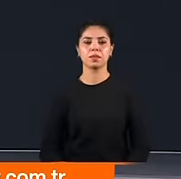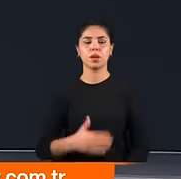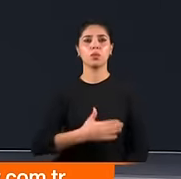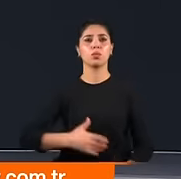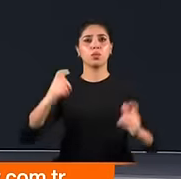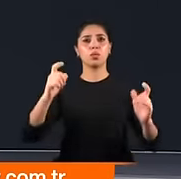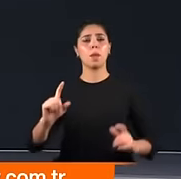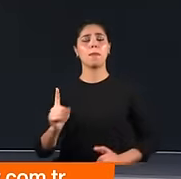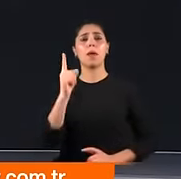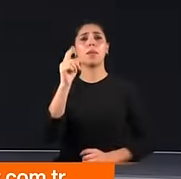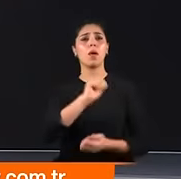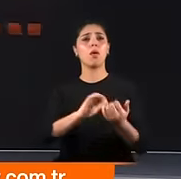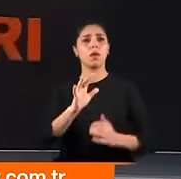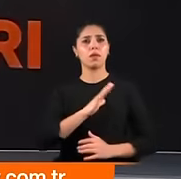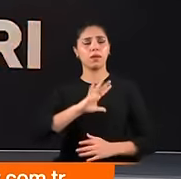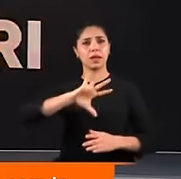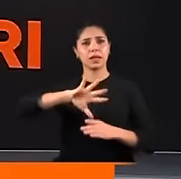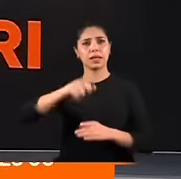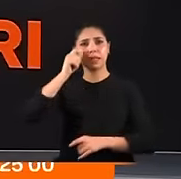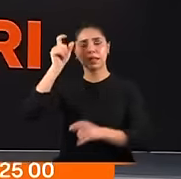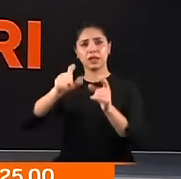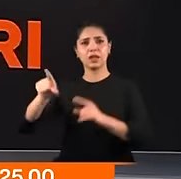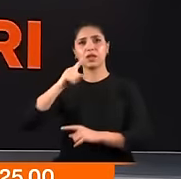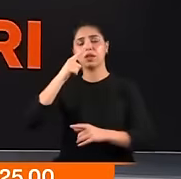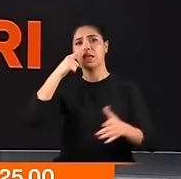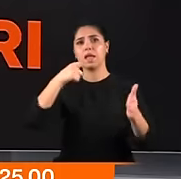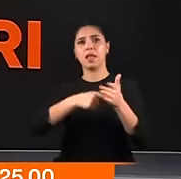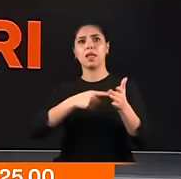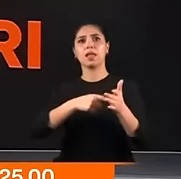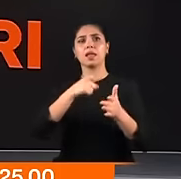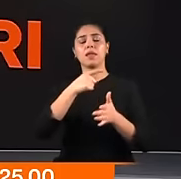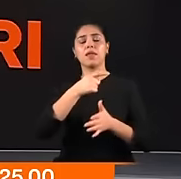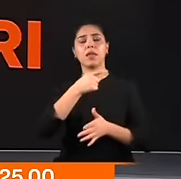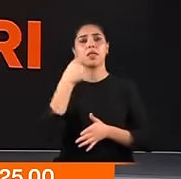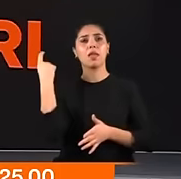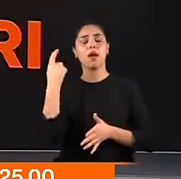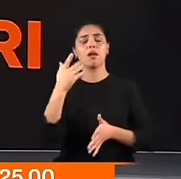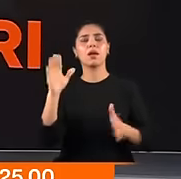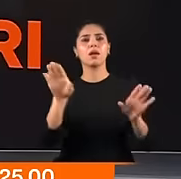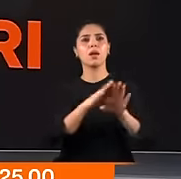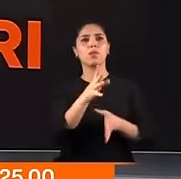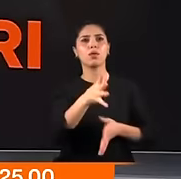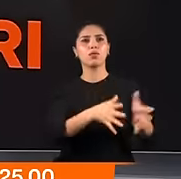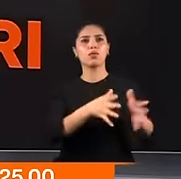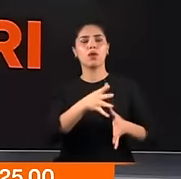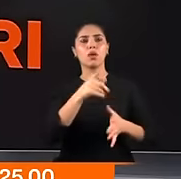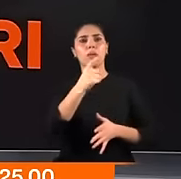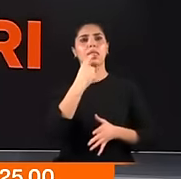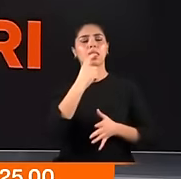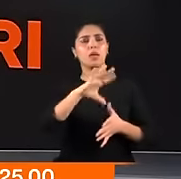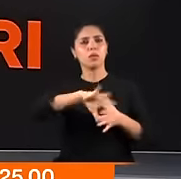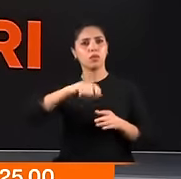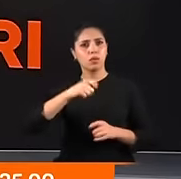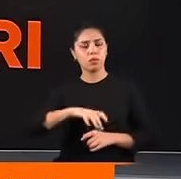Bursa'da da akıl almaz bir olayla devam edeceğiz. Hırsızların hedefinde tarihi kapalı çarşının çatısını kaplayan kurşunlar vardı. Kurşun kaplamaları çalan